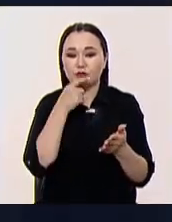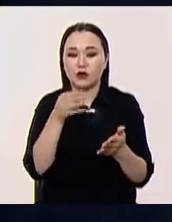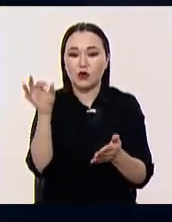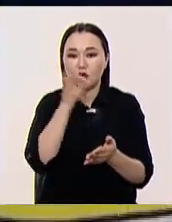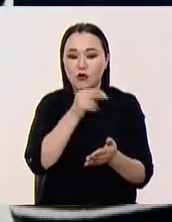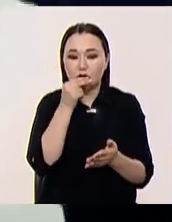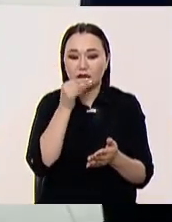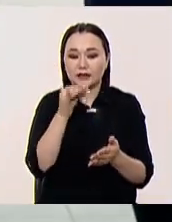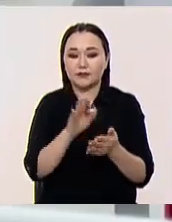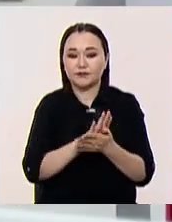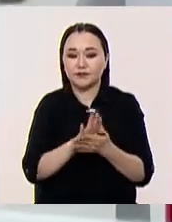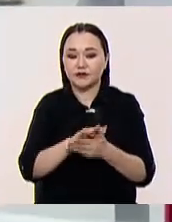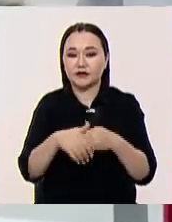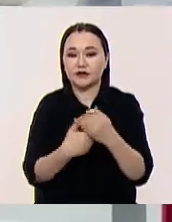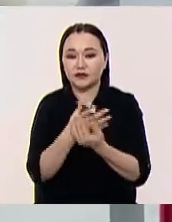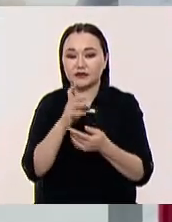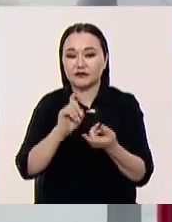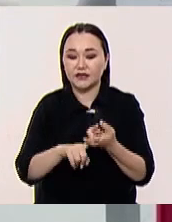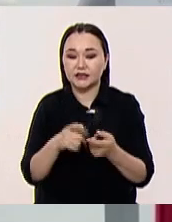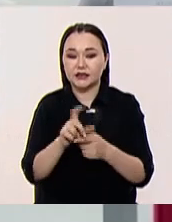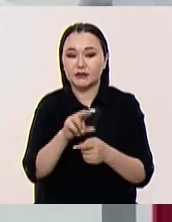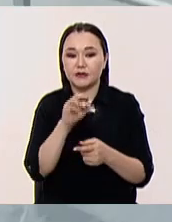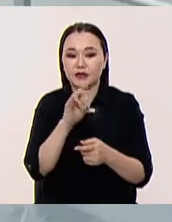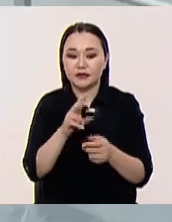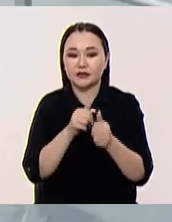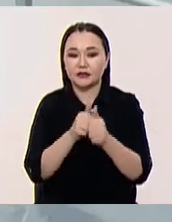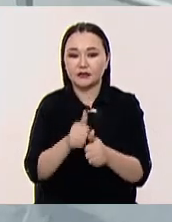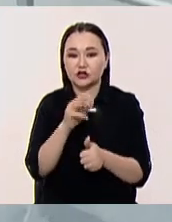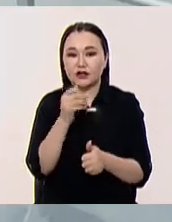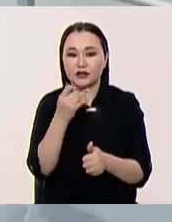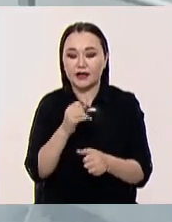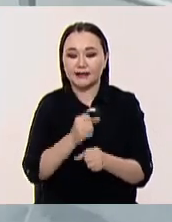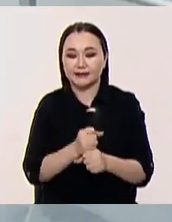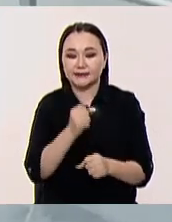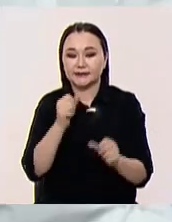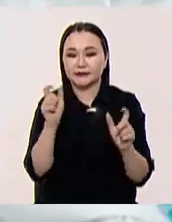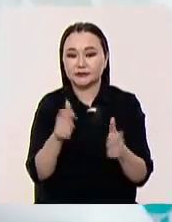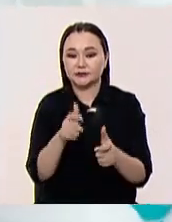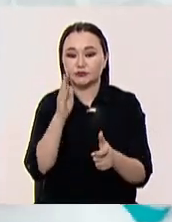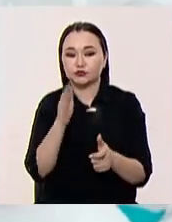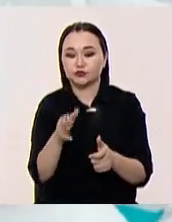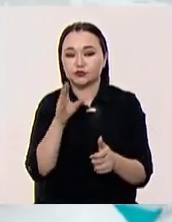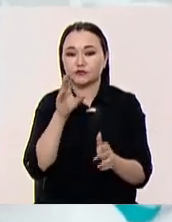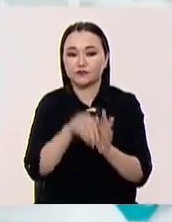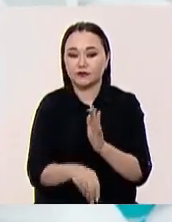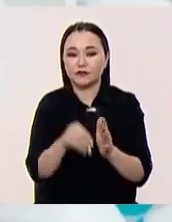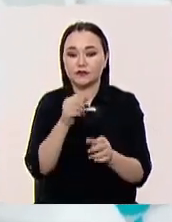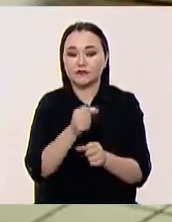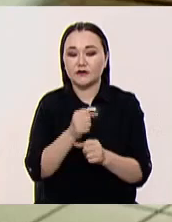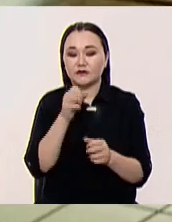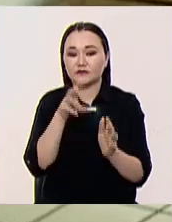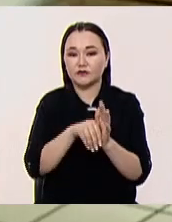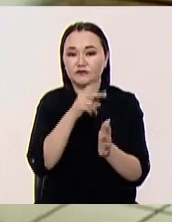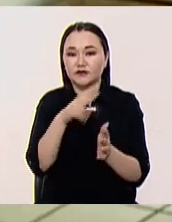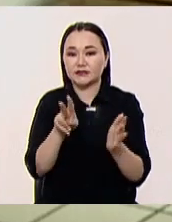и предметы гигиены. Не исключено, что Пекину вслед за Шанхаем грозит жесткий локдаун. Всего же карантин ввели в 27